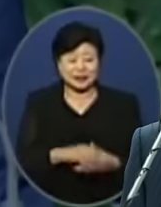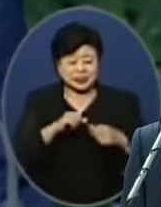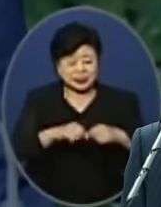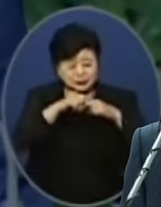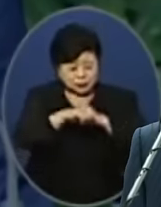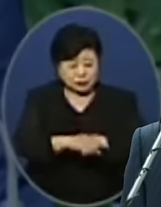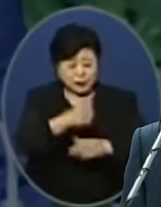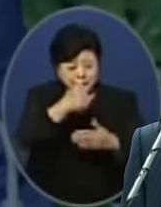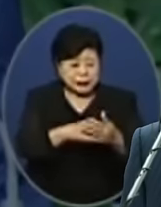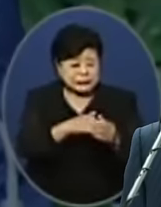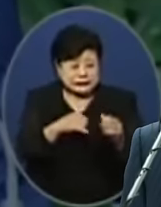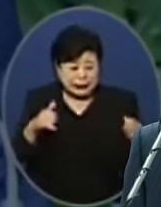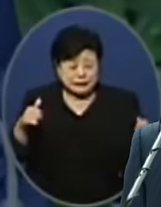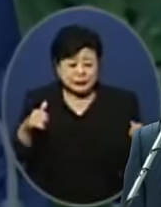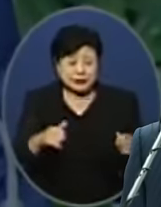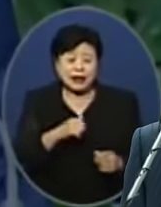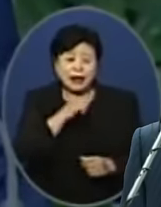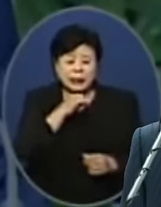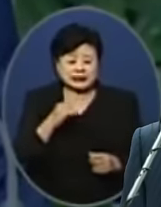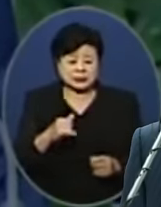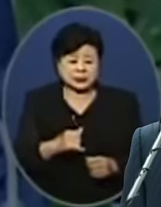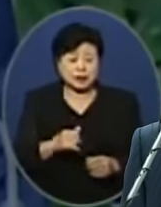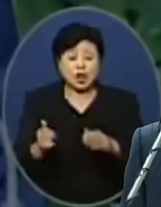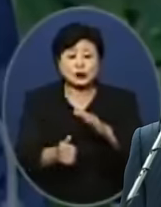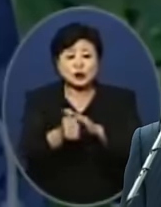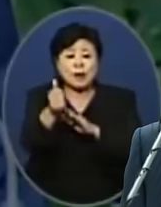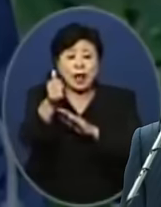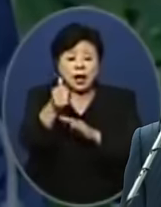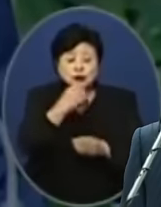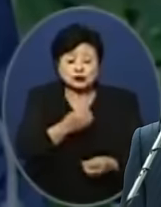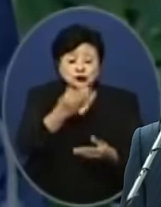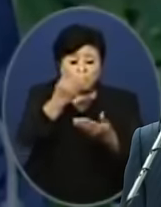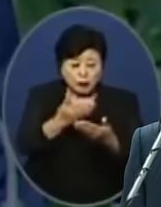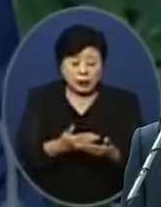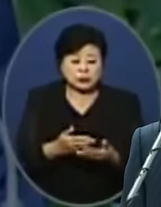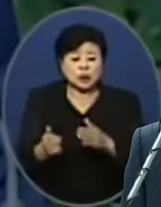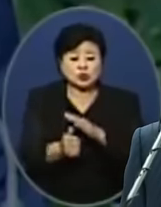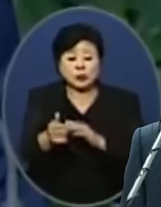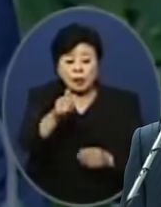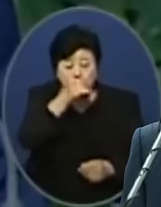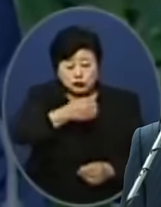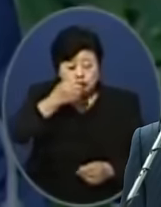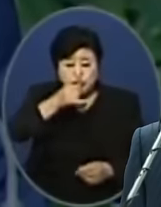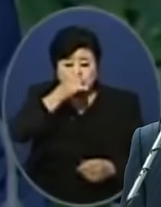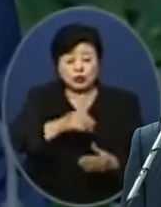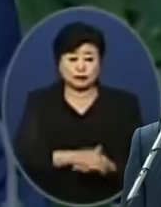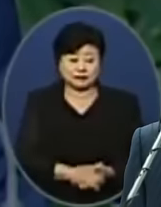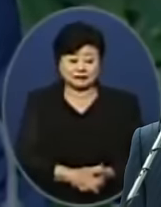좌절과 절망에 처하고 가난한 사람은 소망과 축복을 받을 꿈이 있고